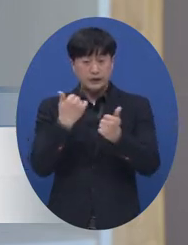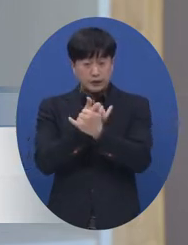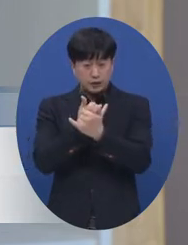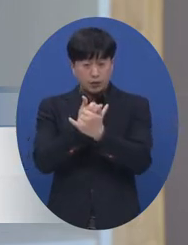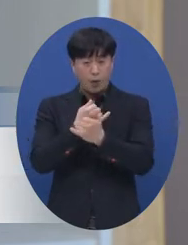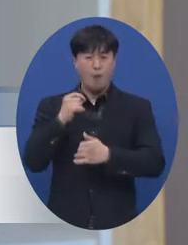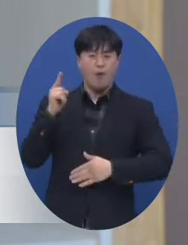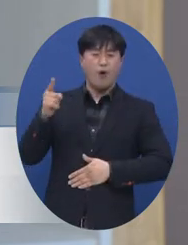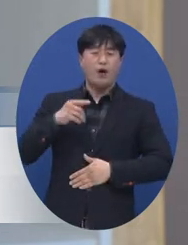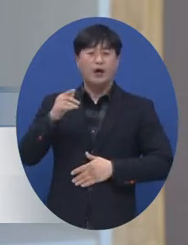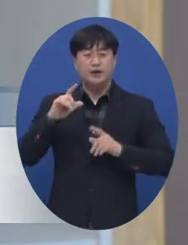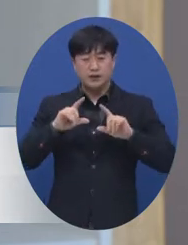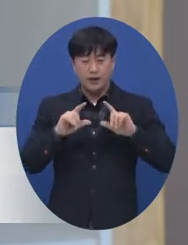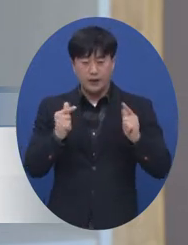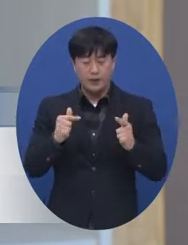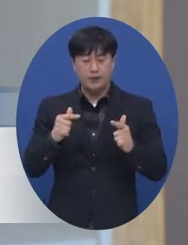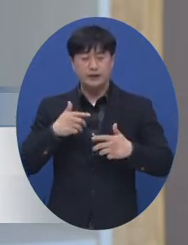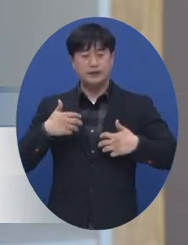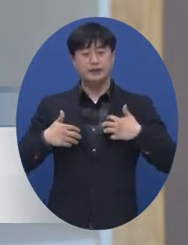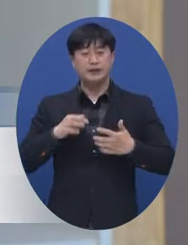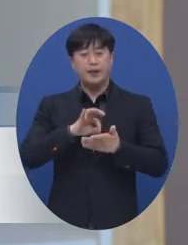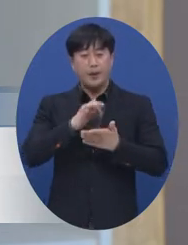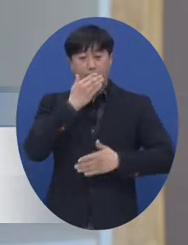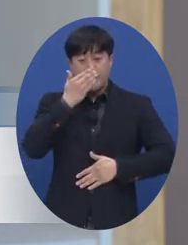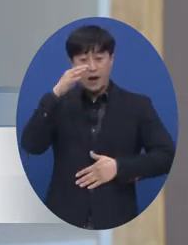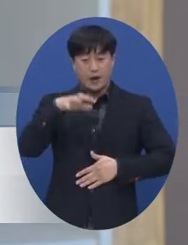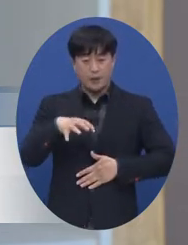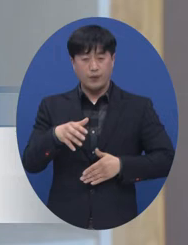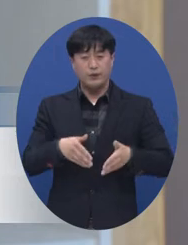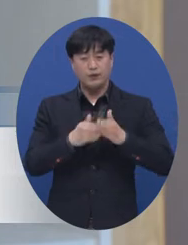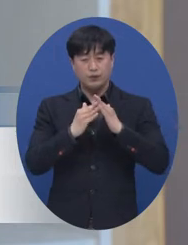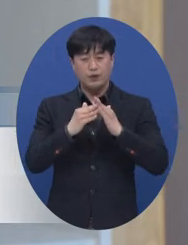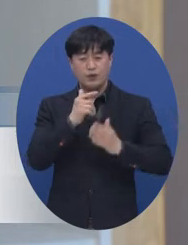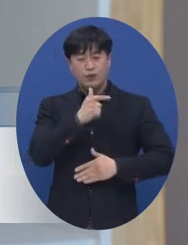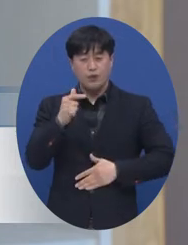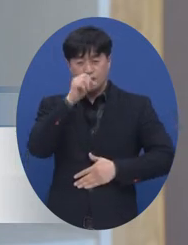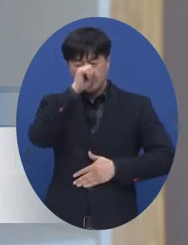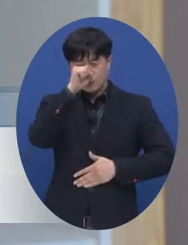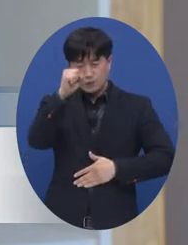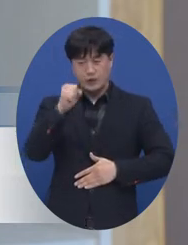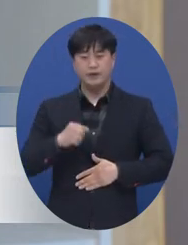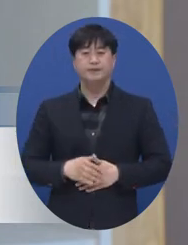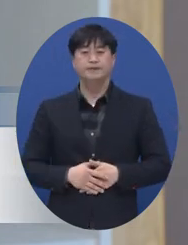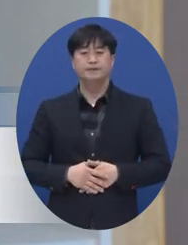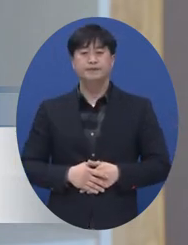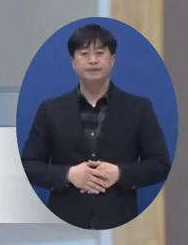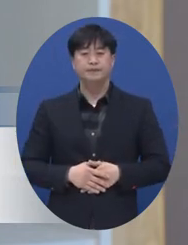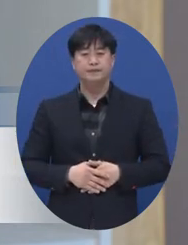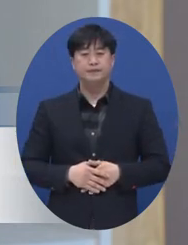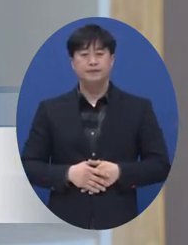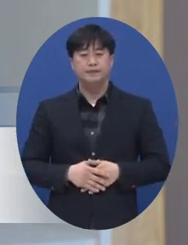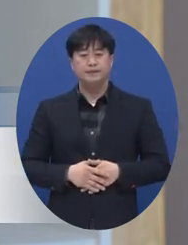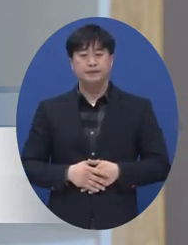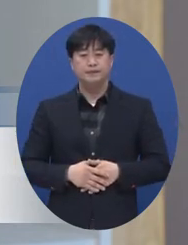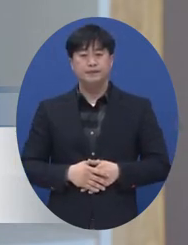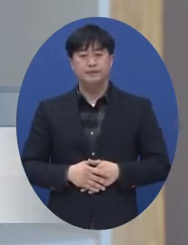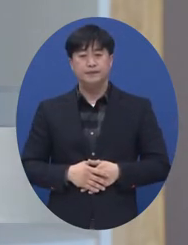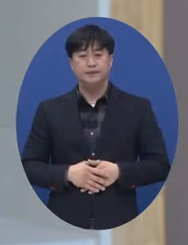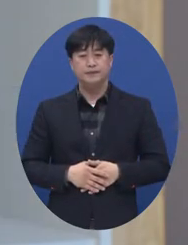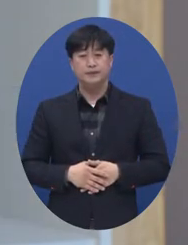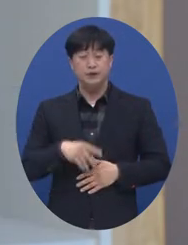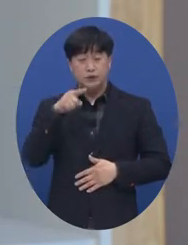방문하시는 친지 분들이 멀리 가지 않고도 즐겁게 이용하실수 있는 공간이 있다고 매우 좋아 다